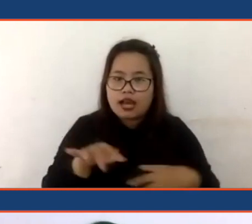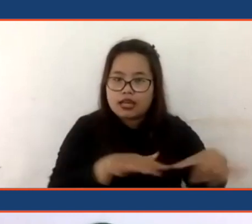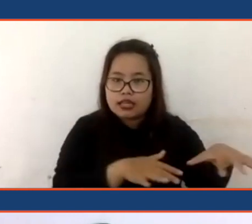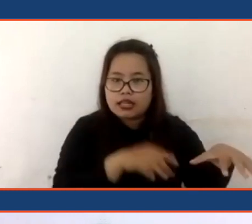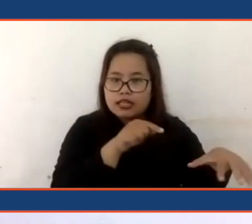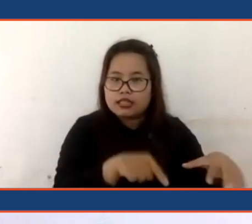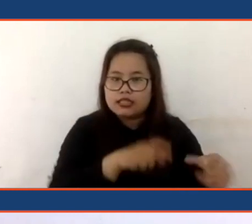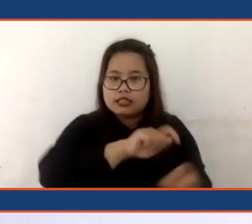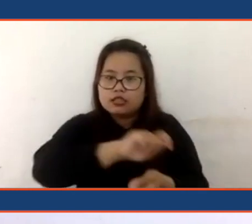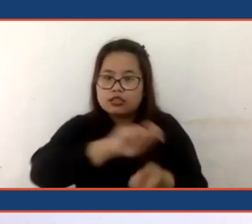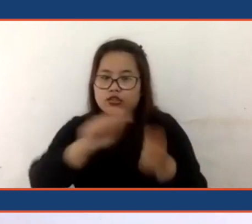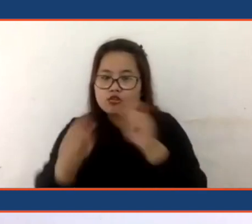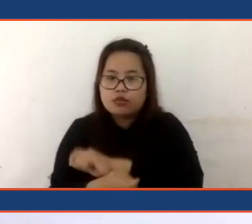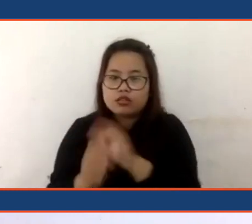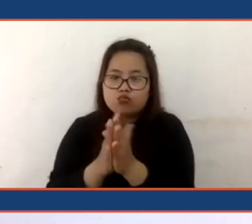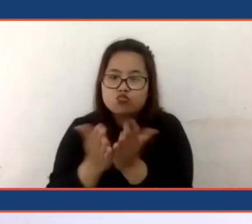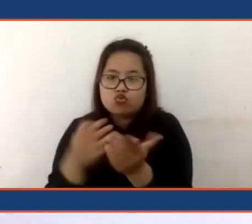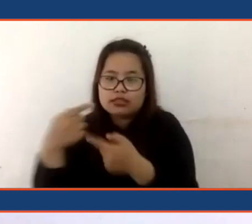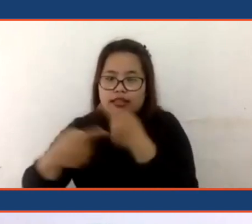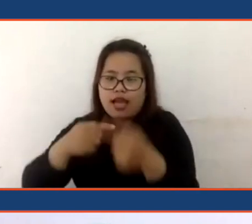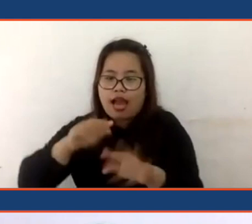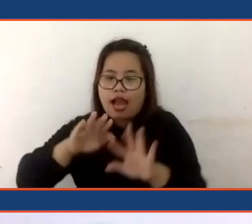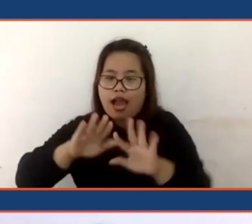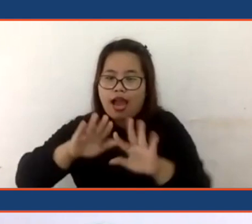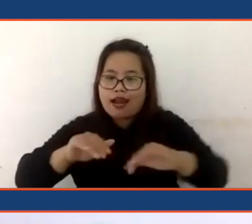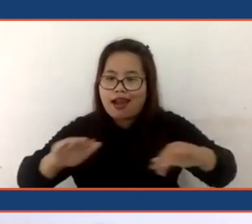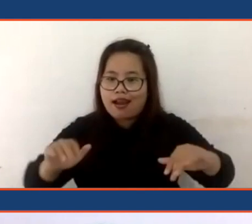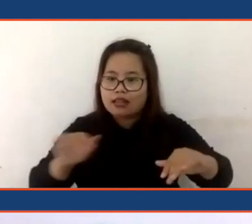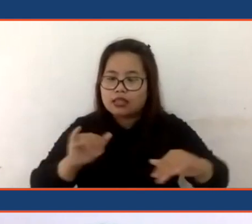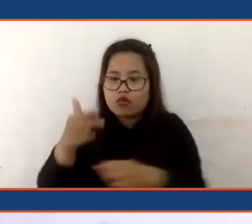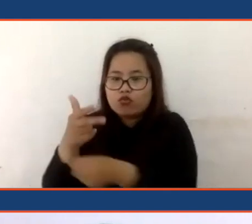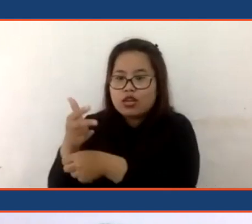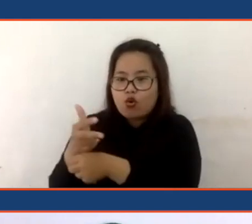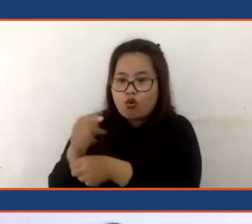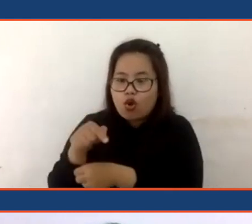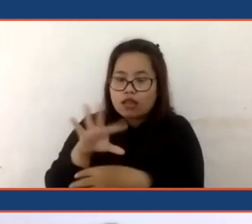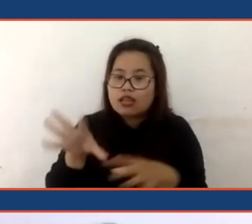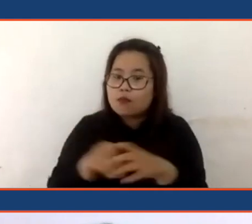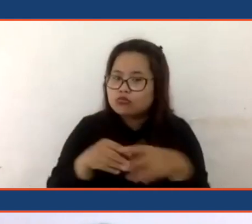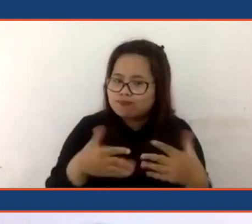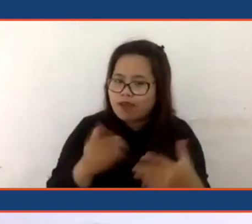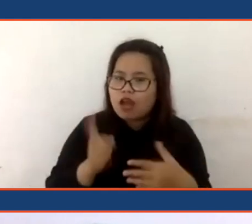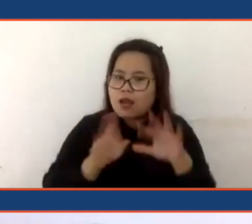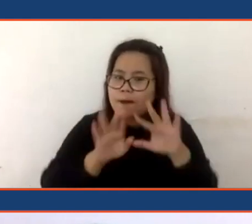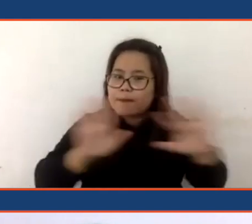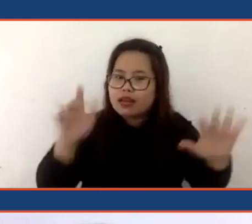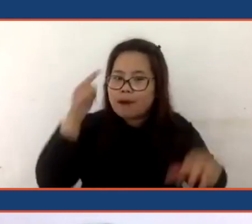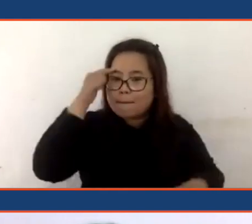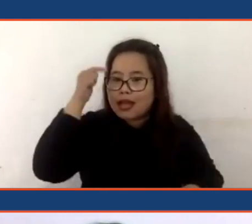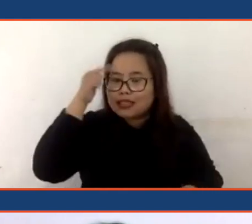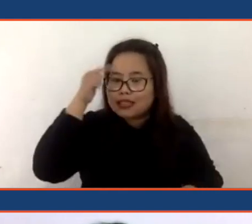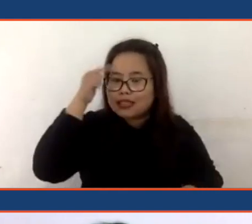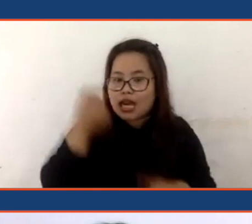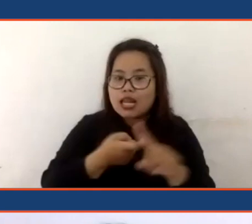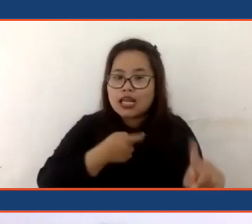ke dalam buku cerita anak-anak dan juga video termasuk juga media pembelajaran ya sejak tahun